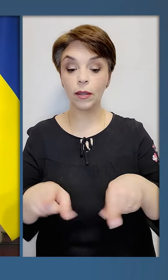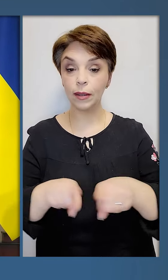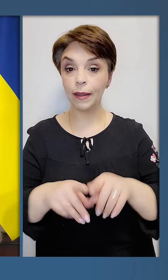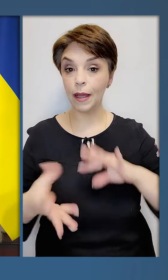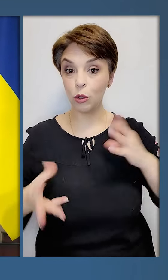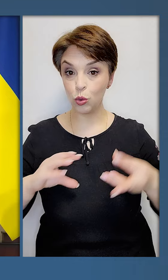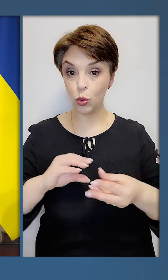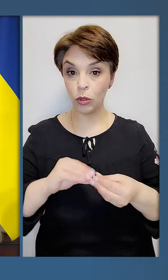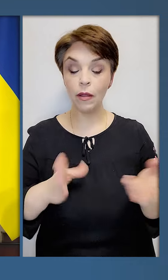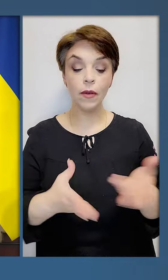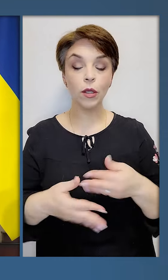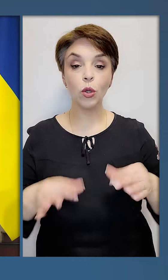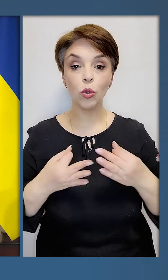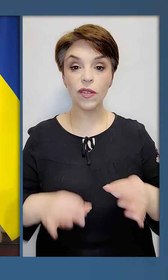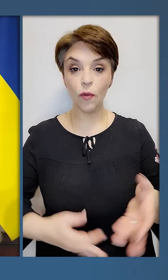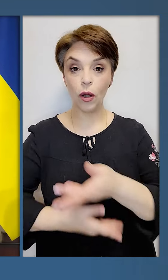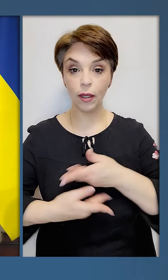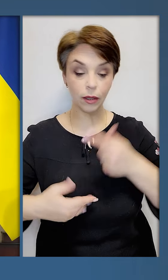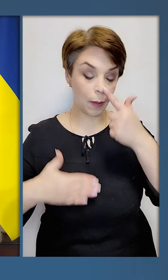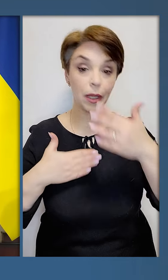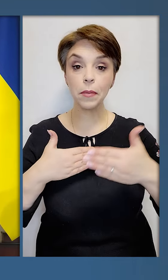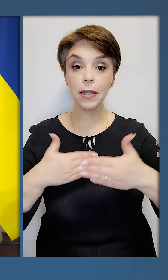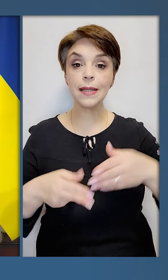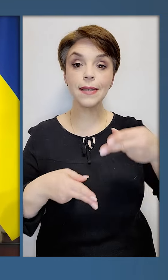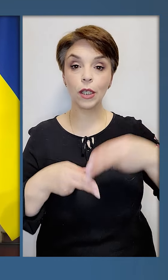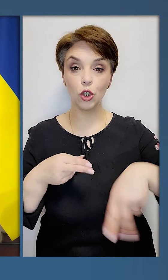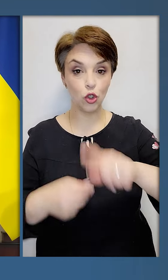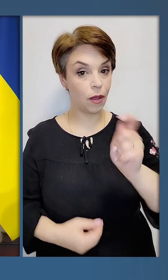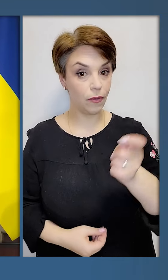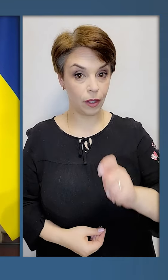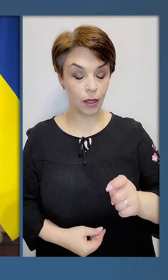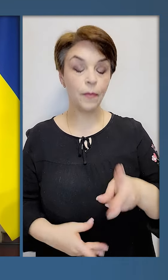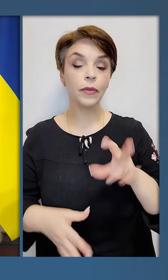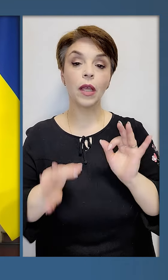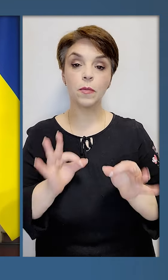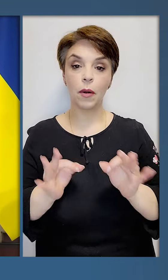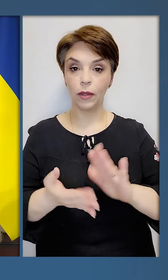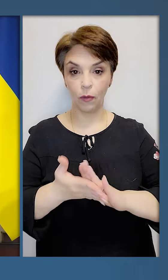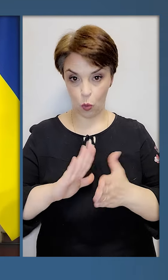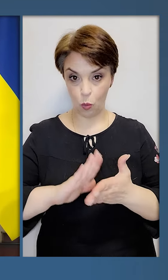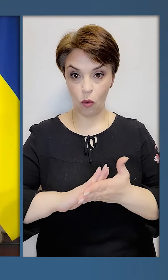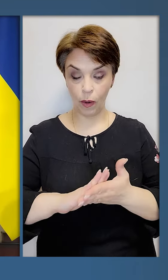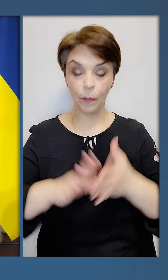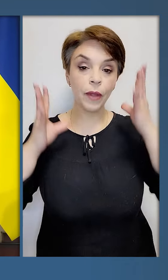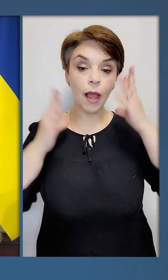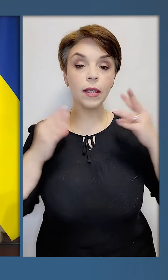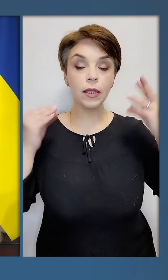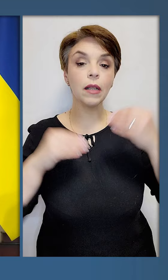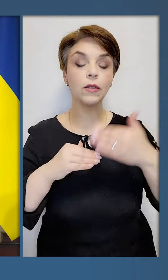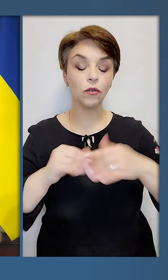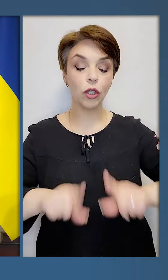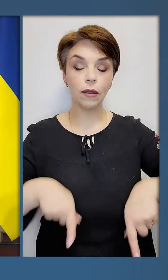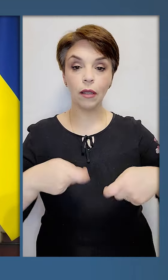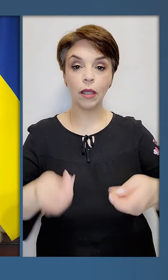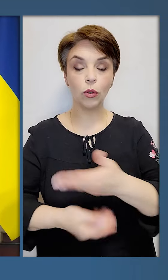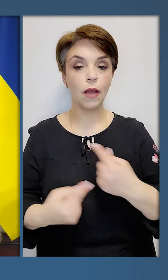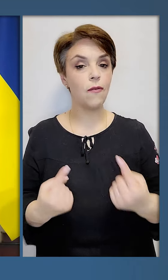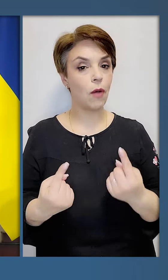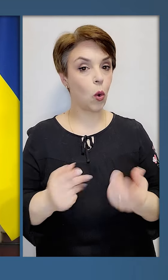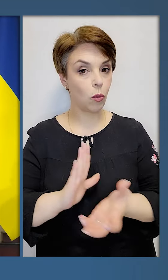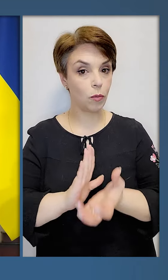таких результатів, які дозволять нам наблизити закінчення війни на справедливих умовах. Нідерланди вже надають